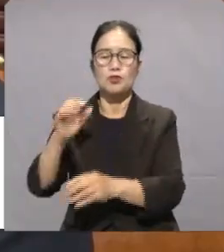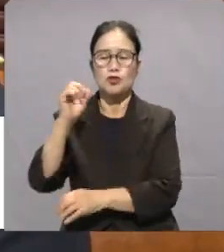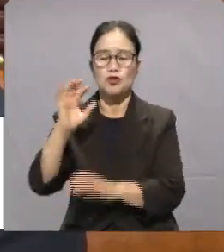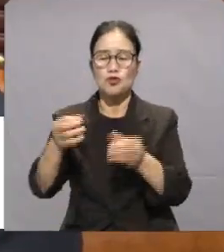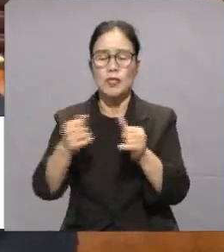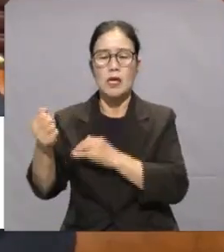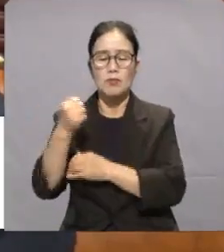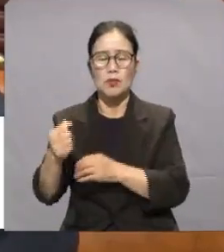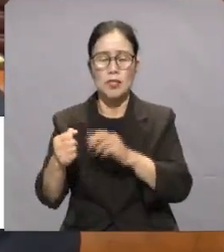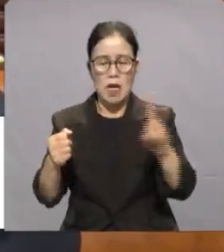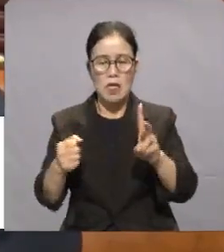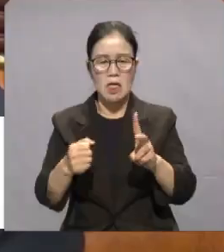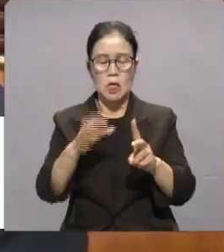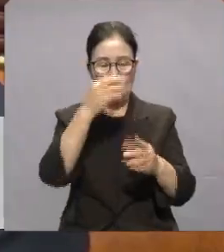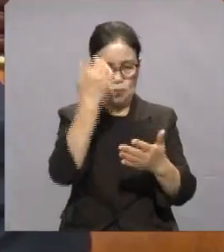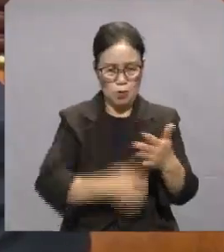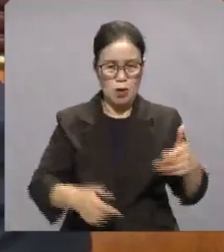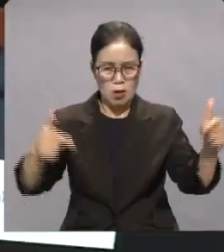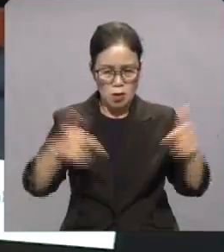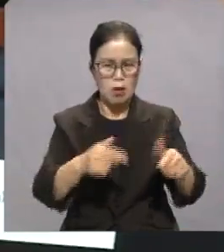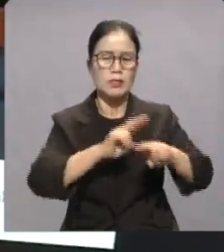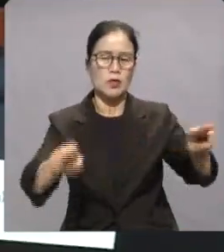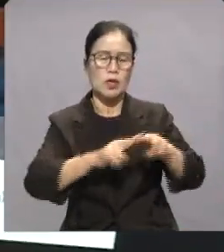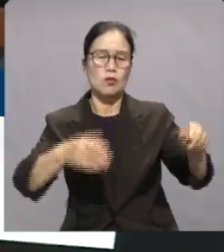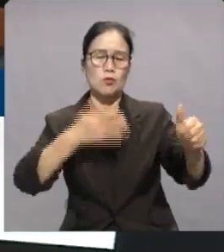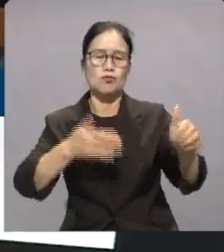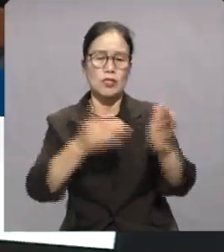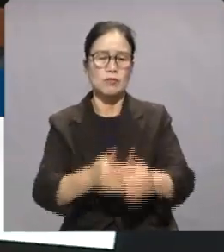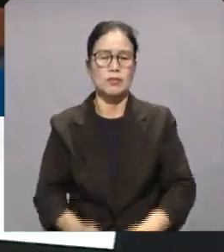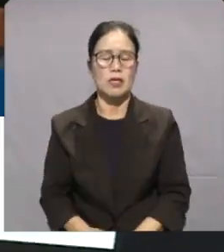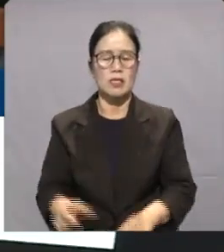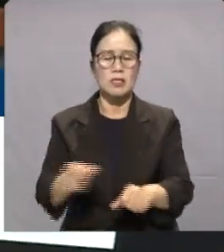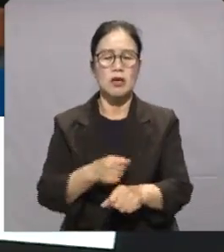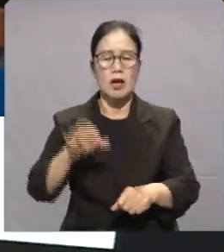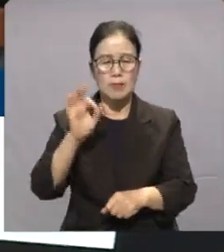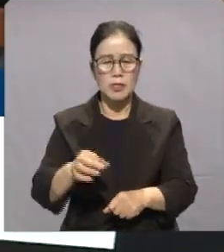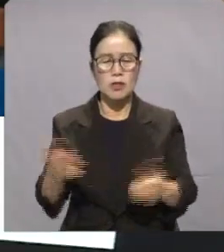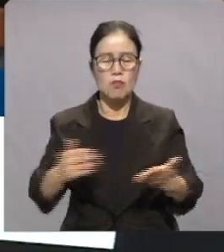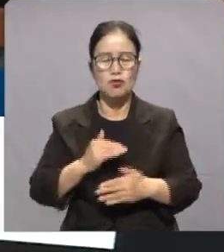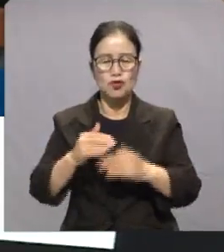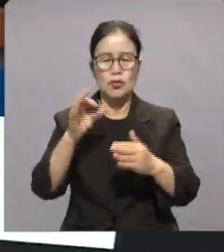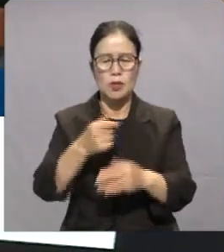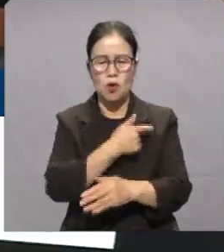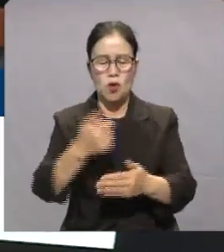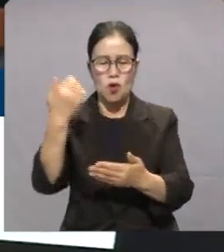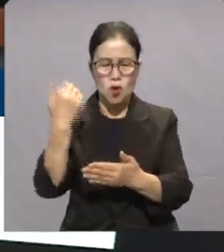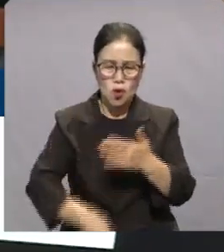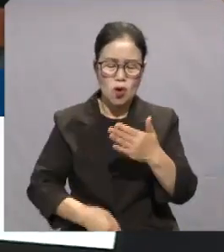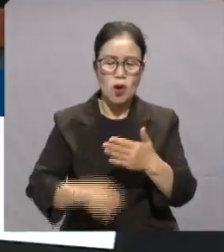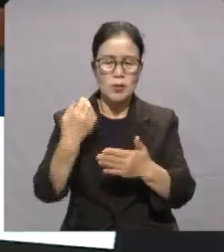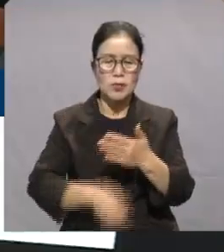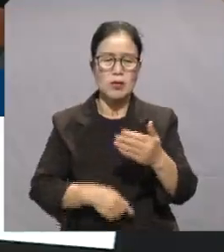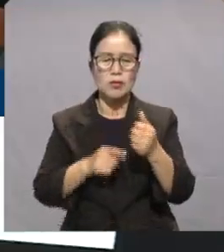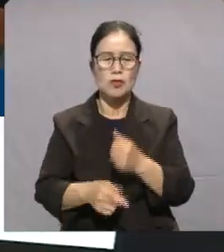야당의 감액방침 철회를 요구했습니다. 특활비라든가 업무 추준비라든가 특정 업무 경비를 대폭 삭감한다라고